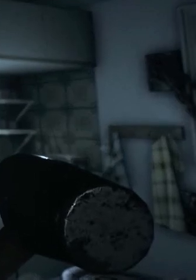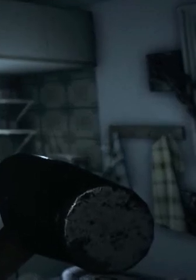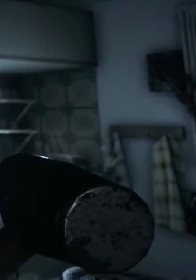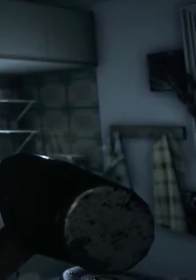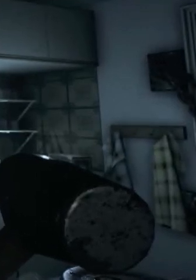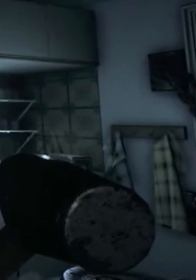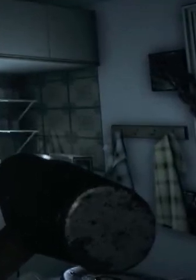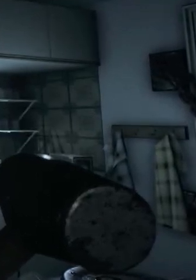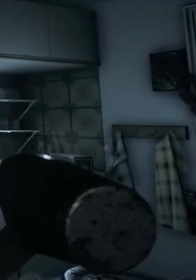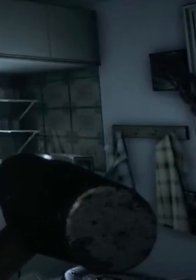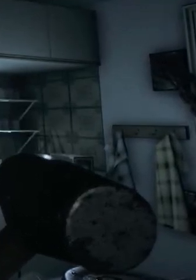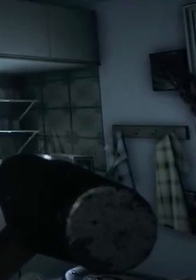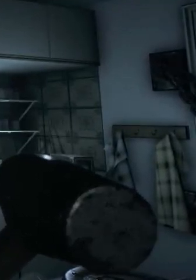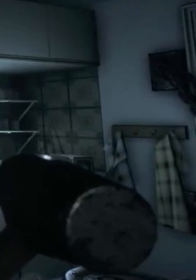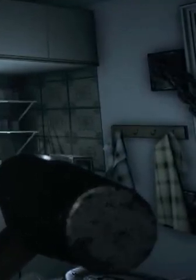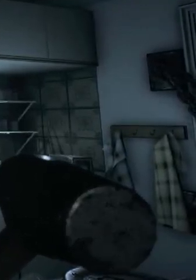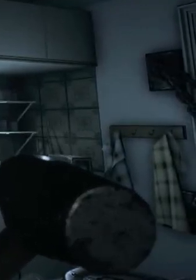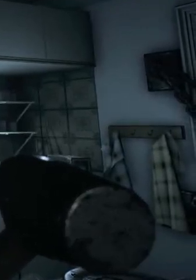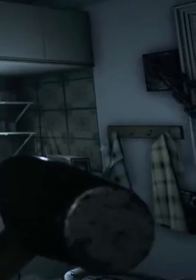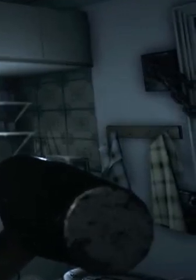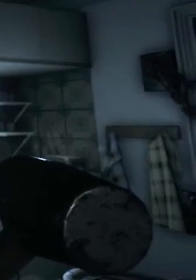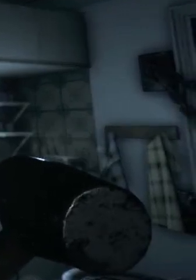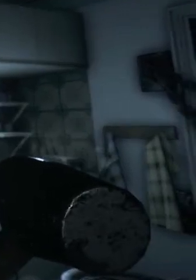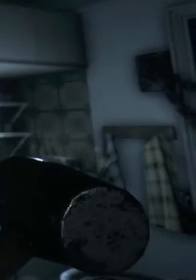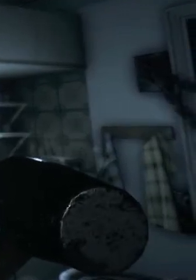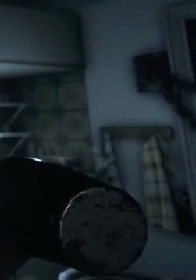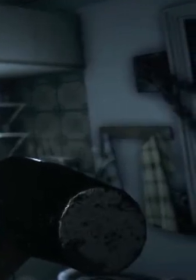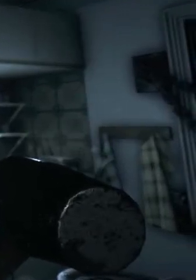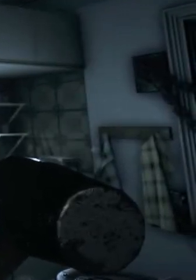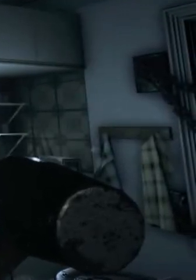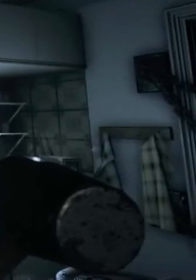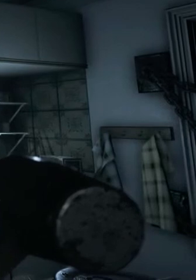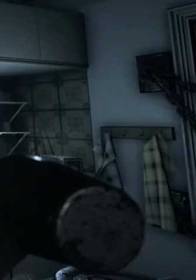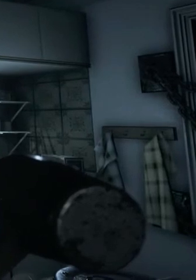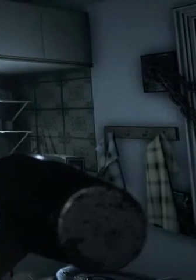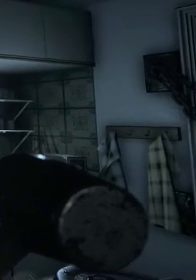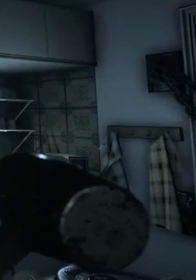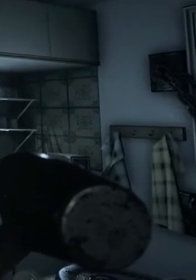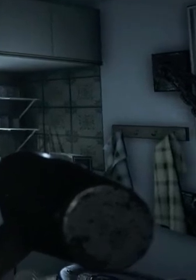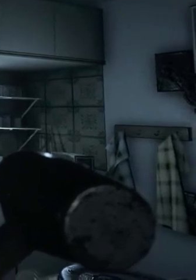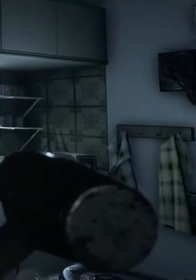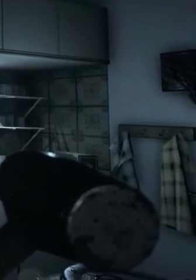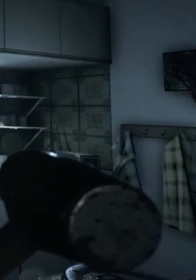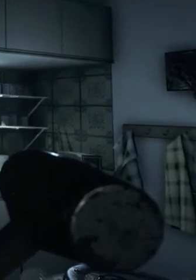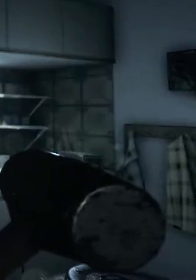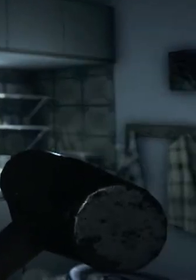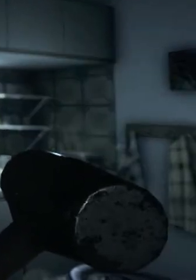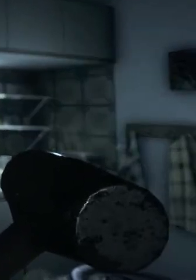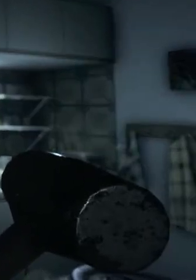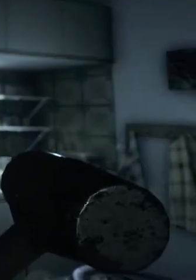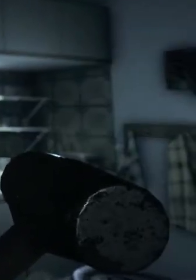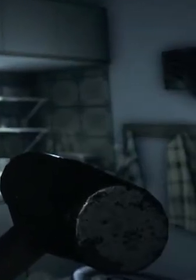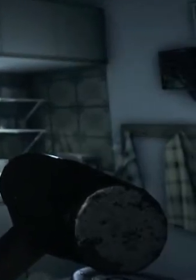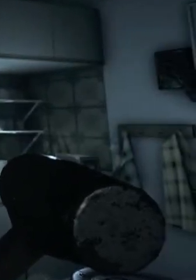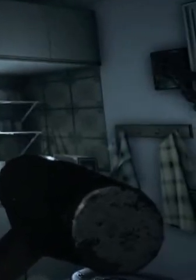blood that heard ch andad